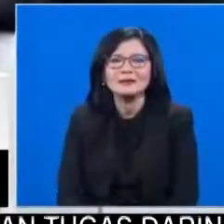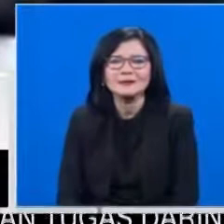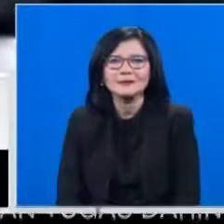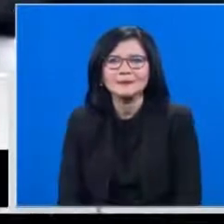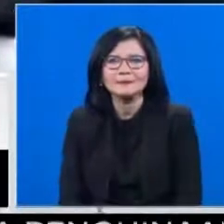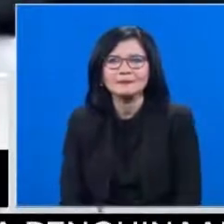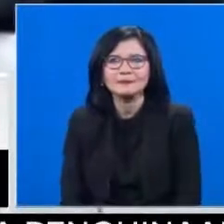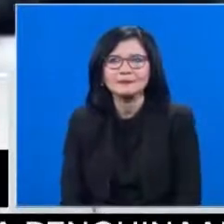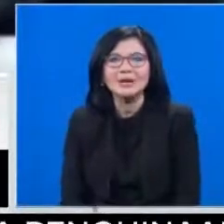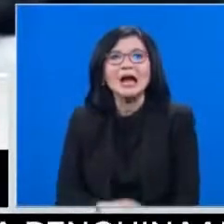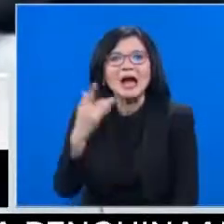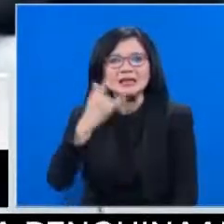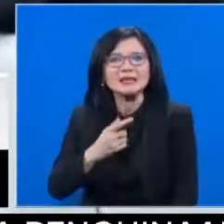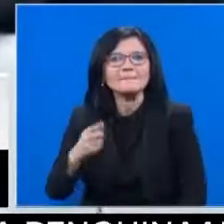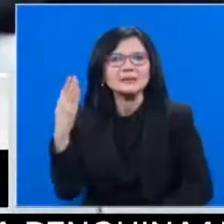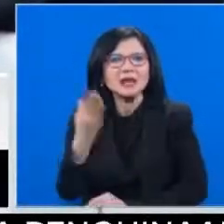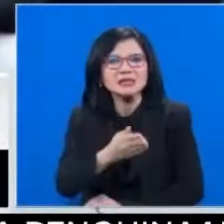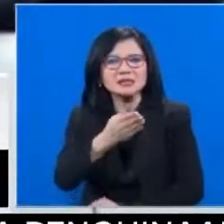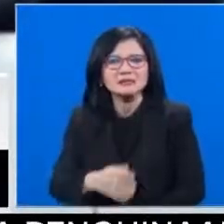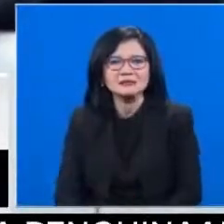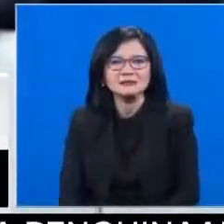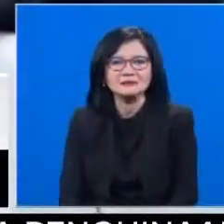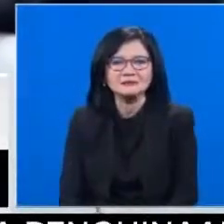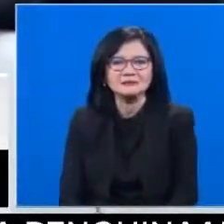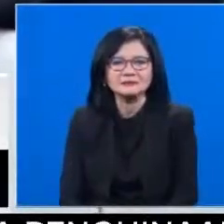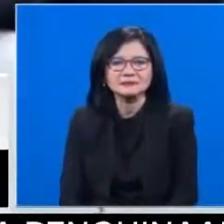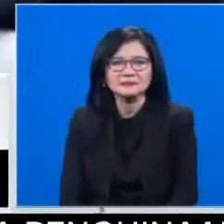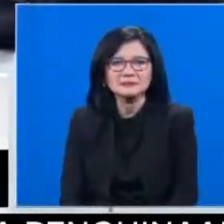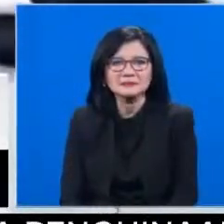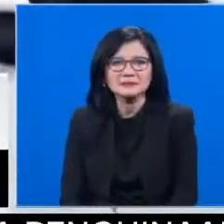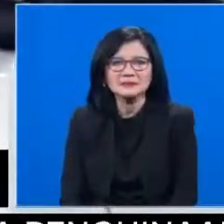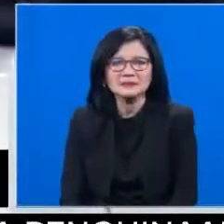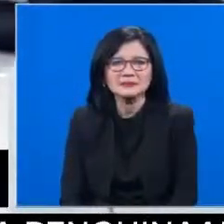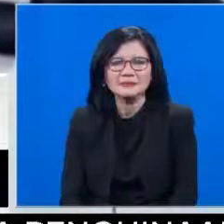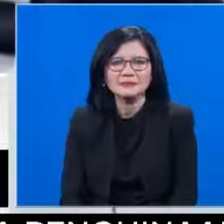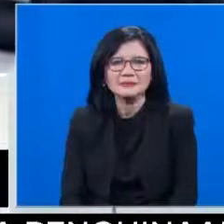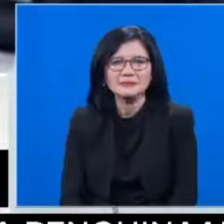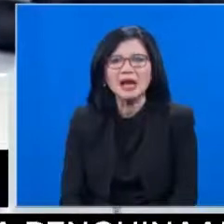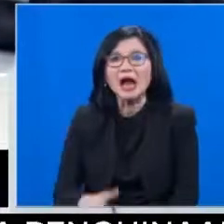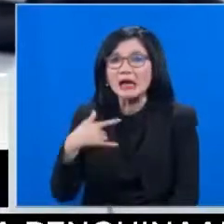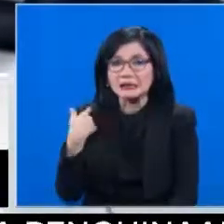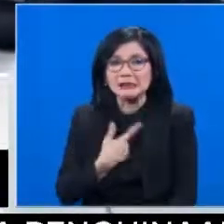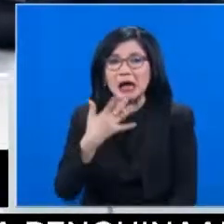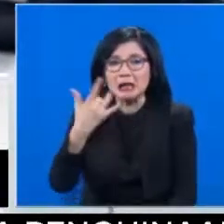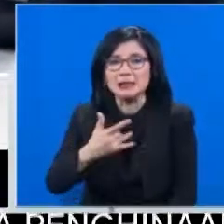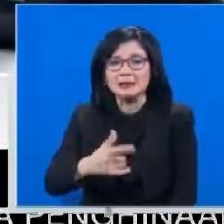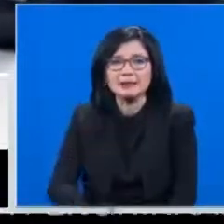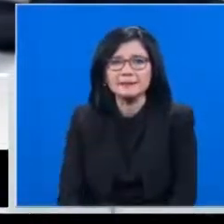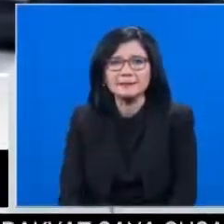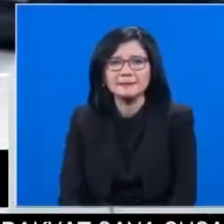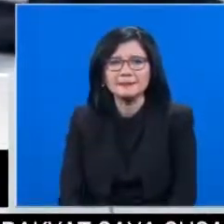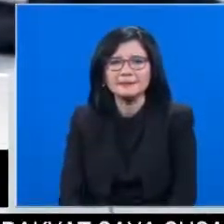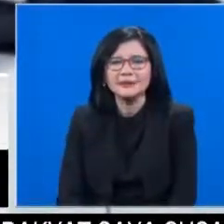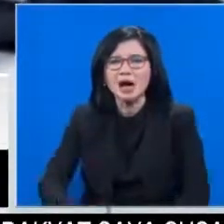Ya, tetap kita tindak tegas dalam melakukan tindakan, tetap humanis, tetap kita melakukan SOP-nya seperti